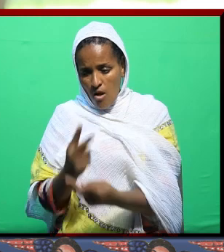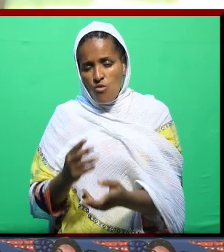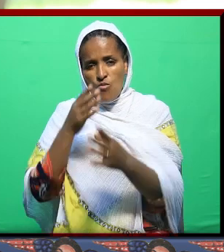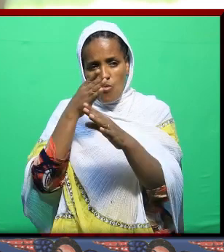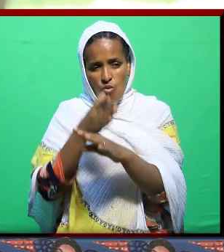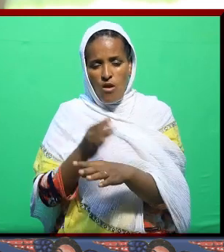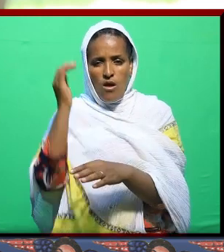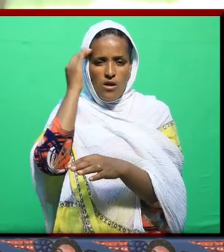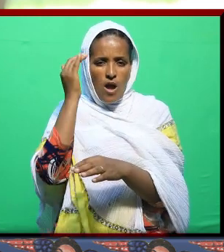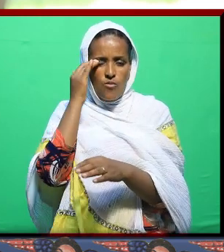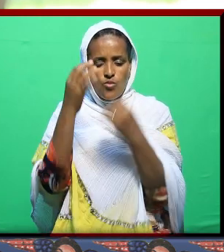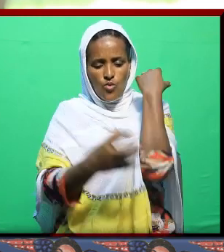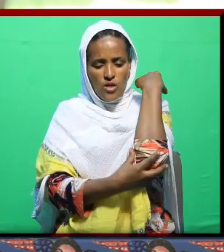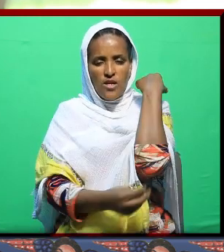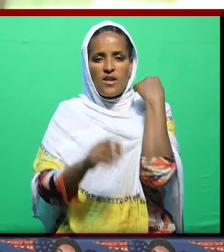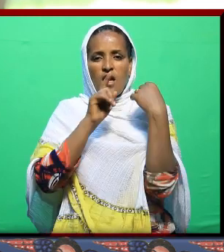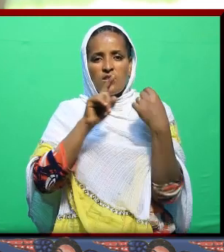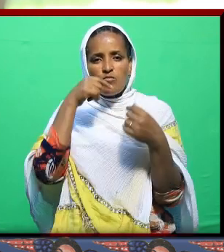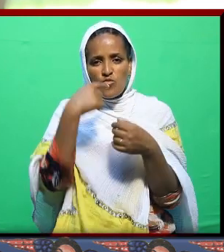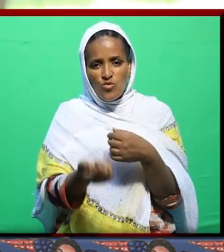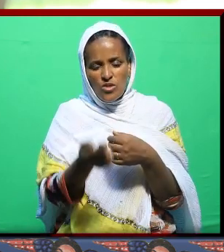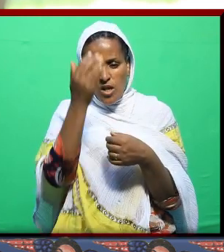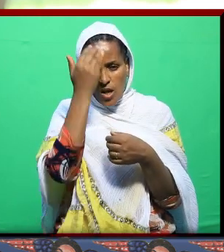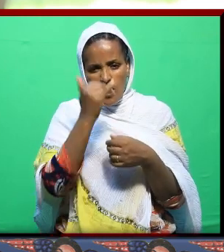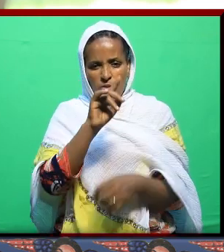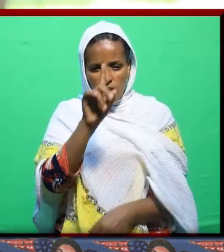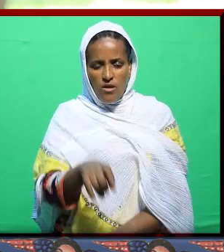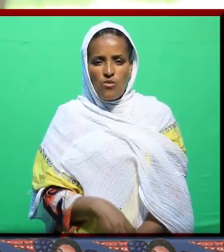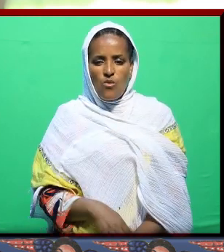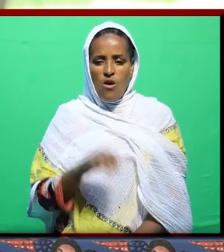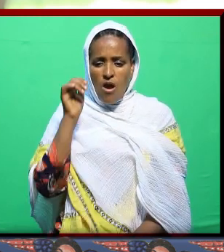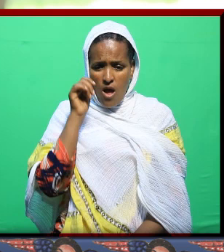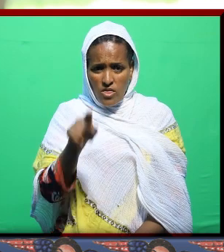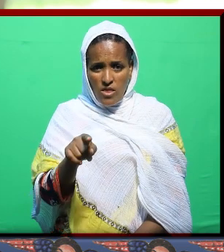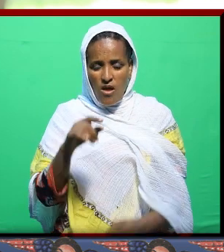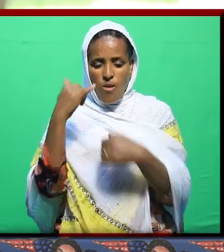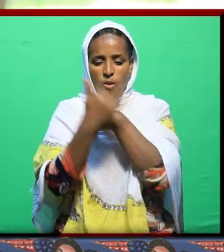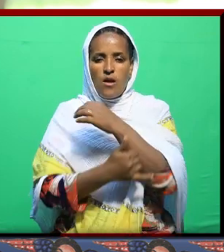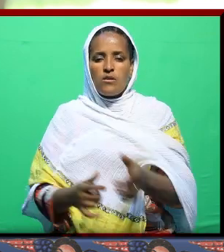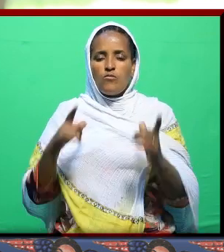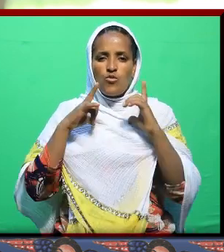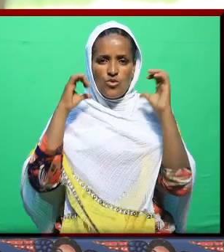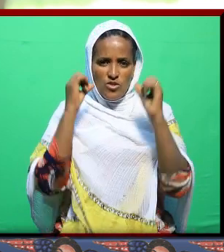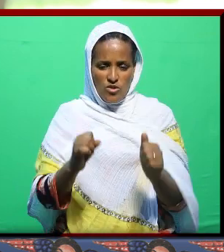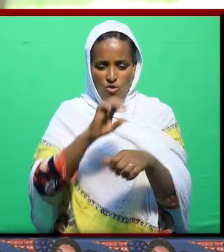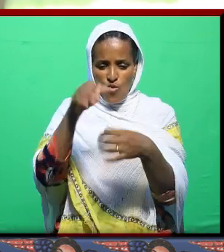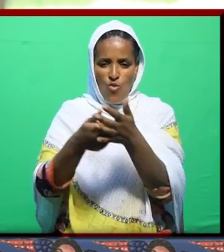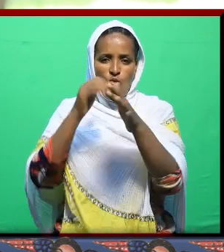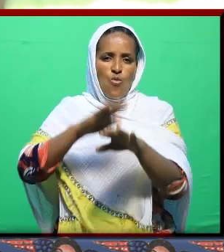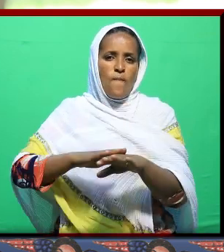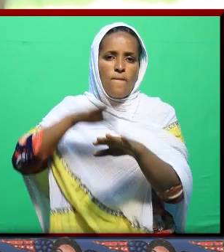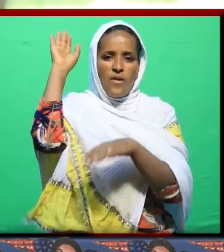የእግዚአብሔርን ክብር ካዩ በኋላ ከአይምሮ ነዳያንን የሚሉ ለምንድነው አሉ አይ አንተ በሀገርህ እንደምን ሆነህ ትኖራለህ